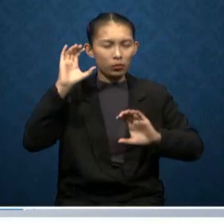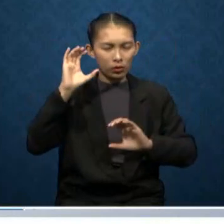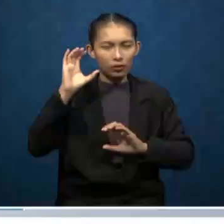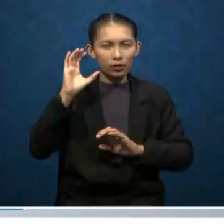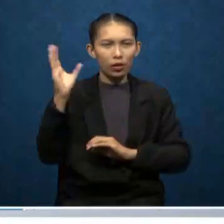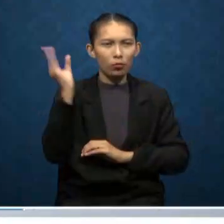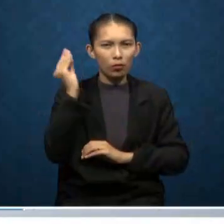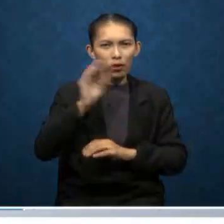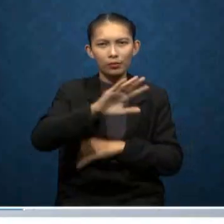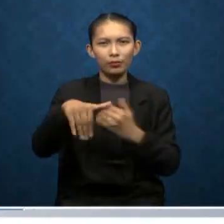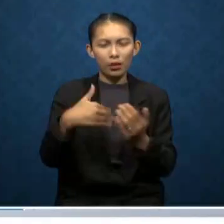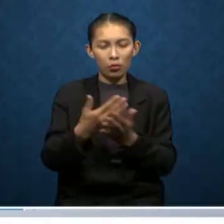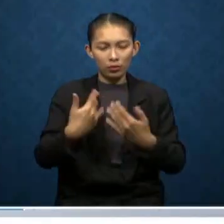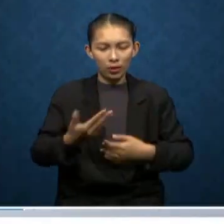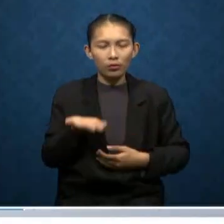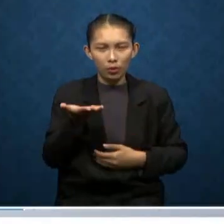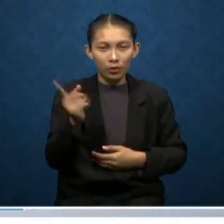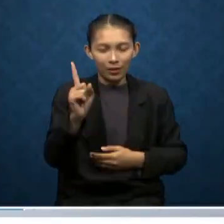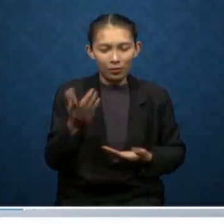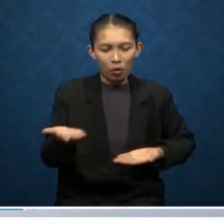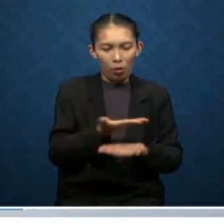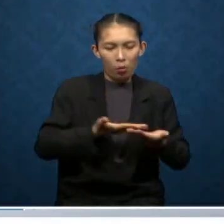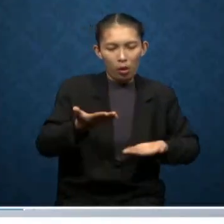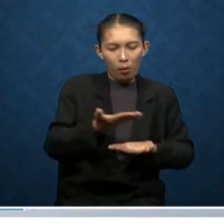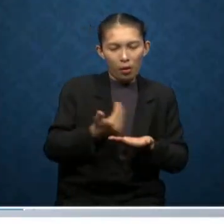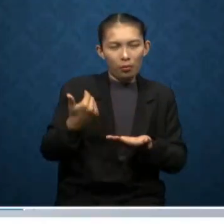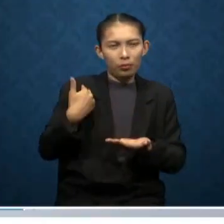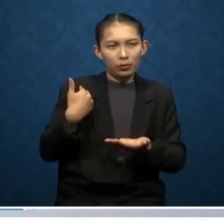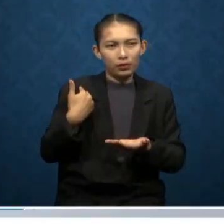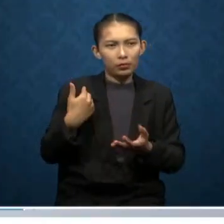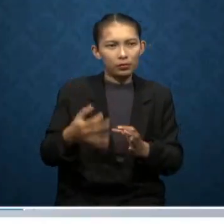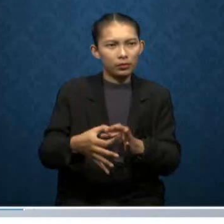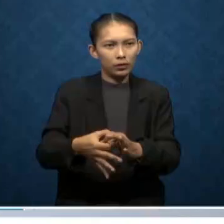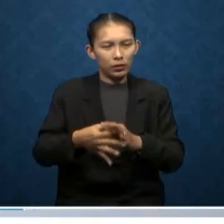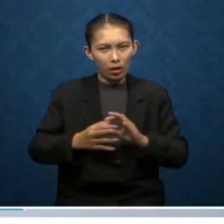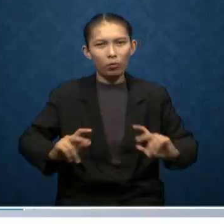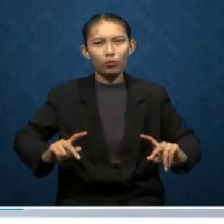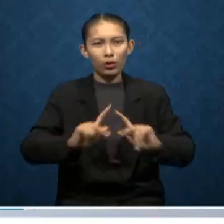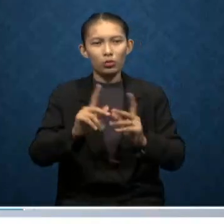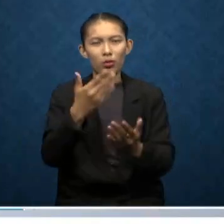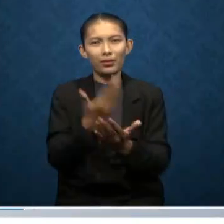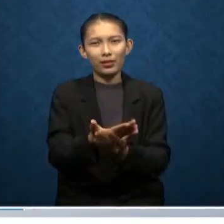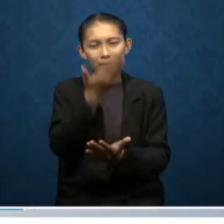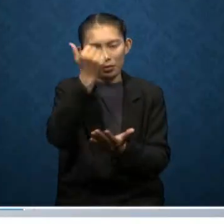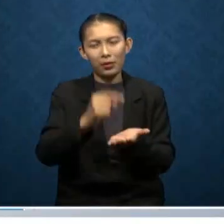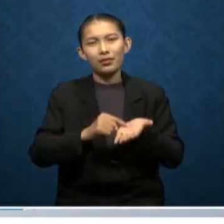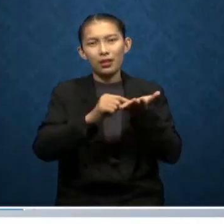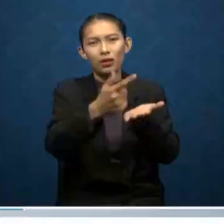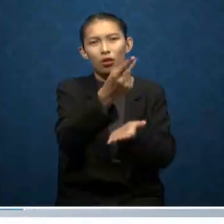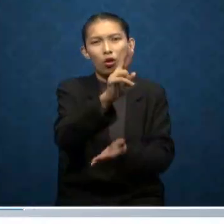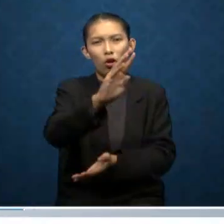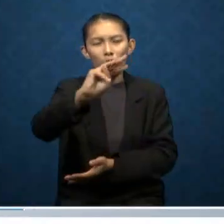แล้วก็จะของนุญญาตประเด็นอยู่ ไปพคยหารื irgendwasของกระสวงกัคลังเพื่ทจะนำเสนอตครม.